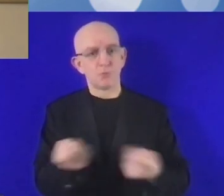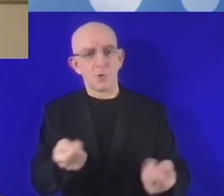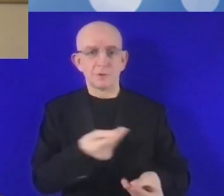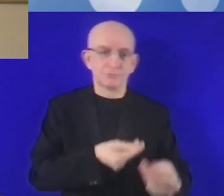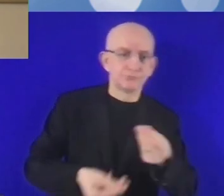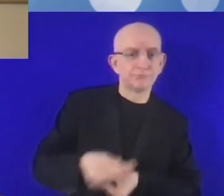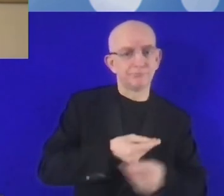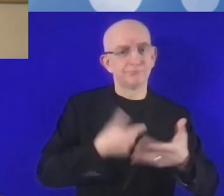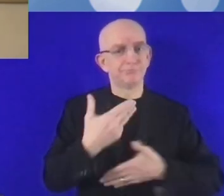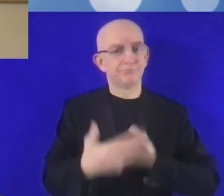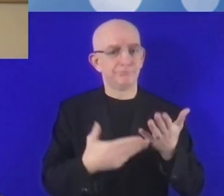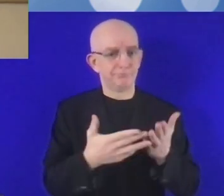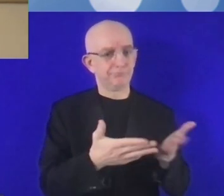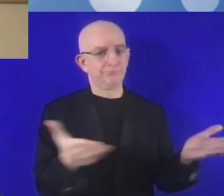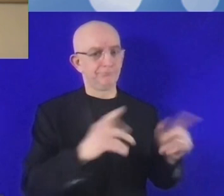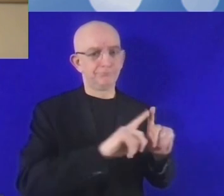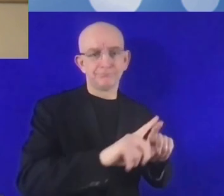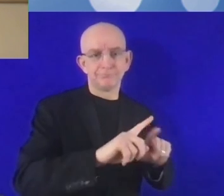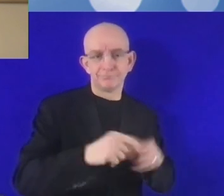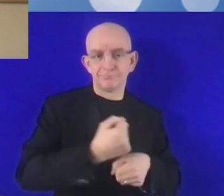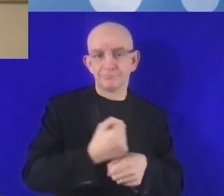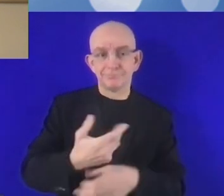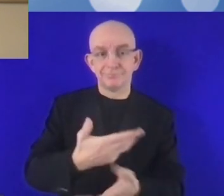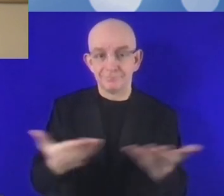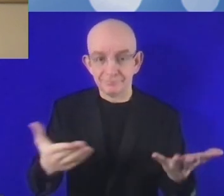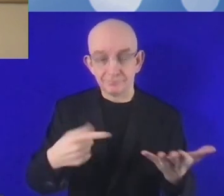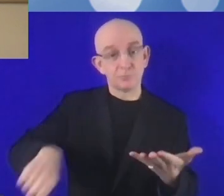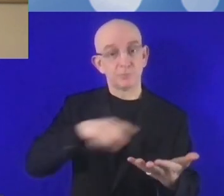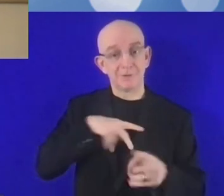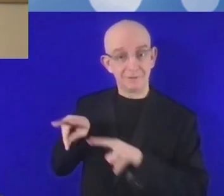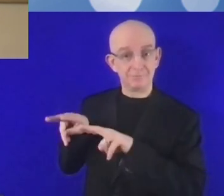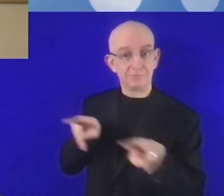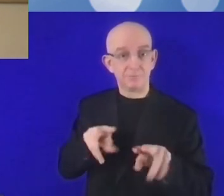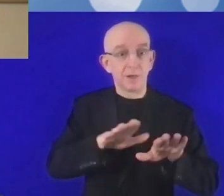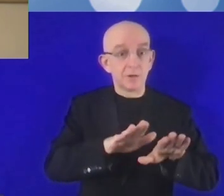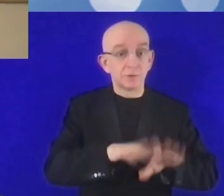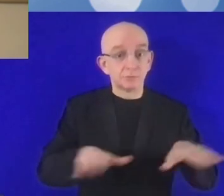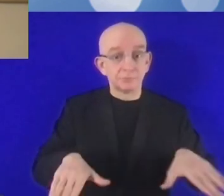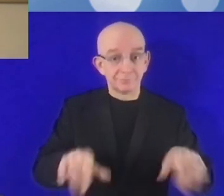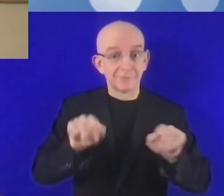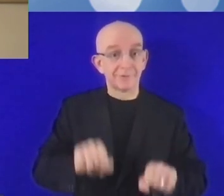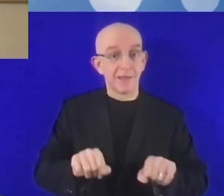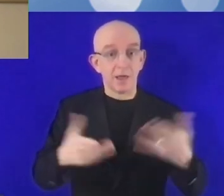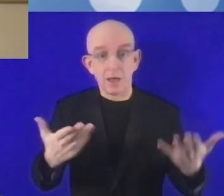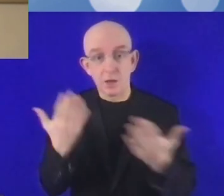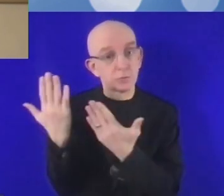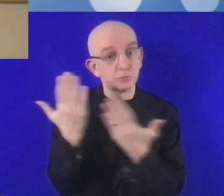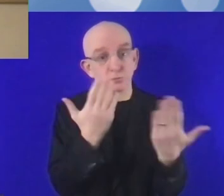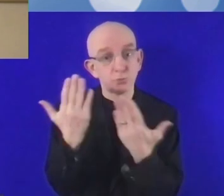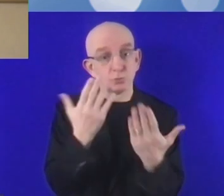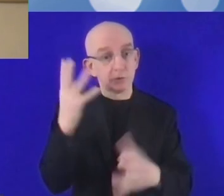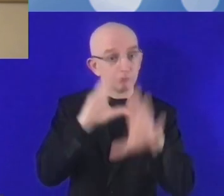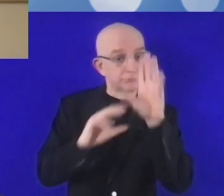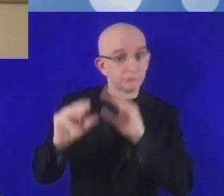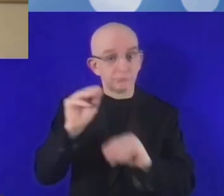保持朋友之间的互联网关系，他们的孩子可以参加远程